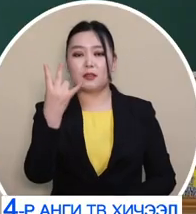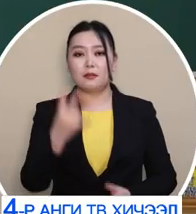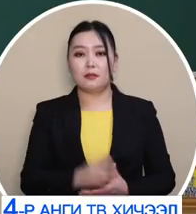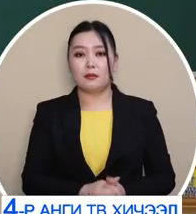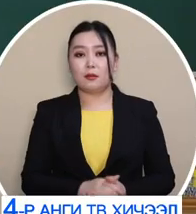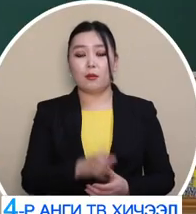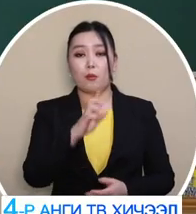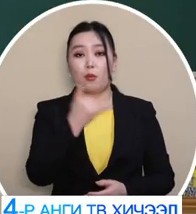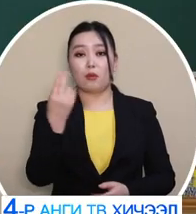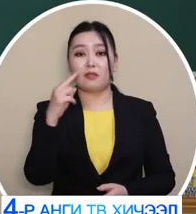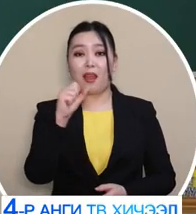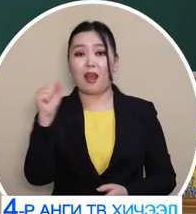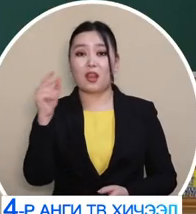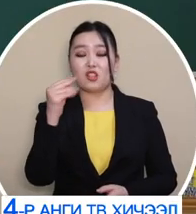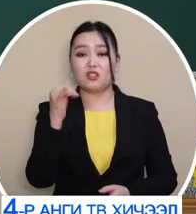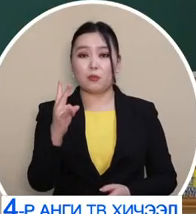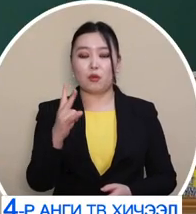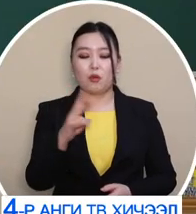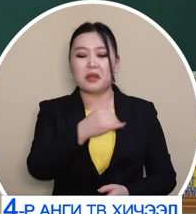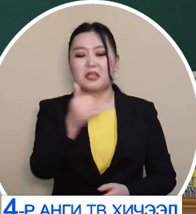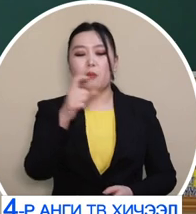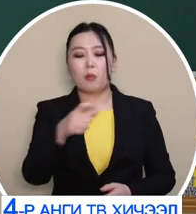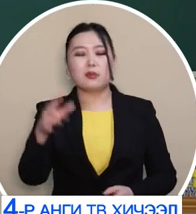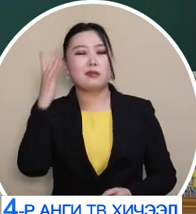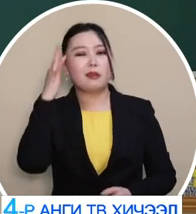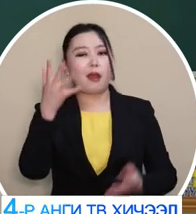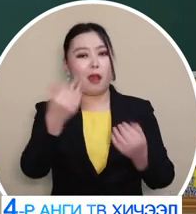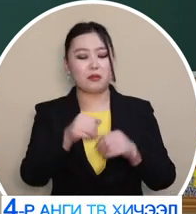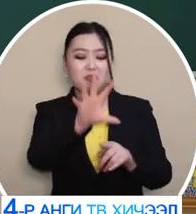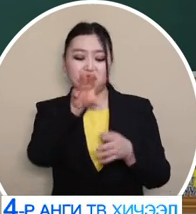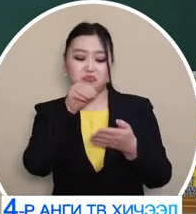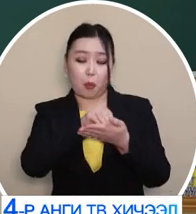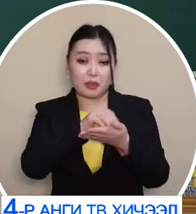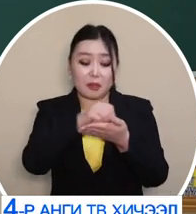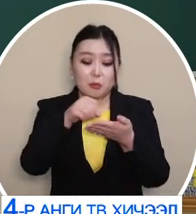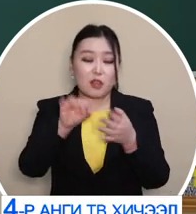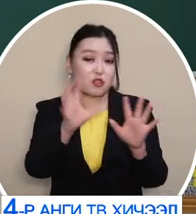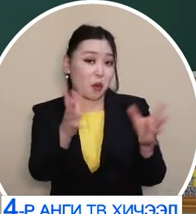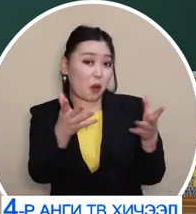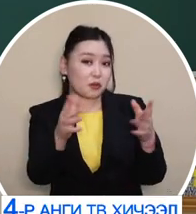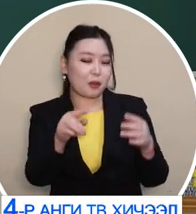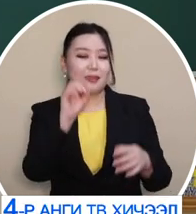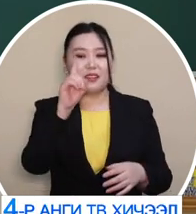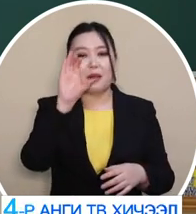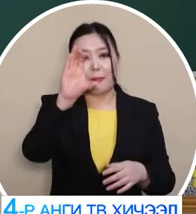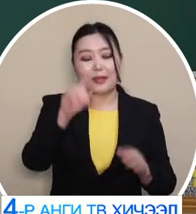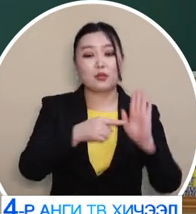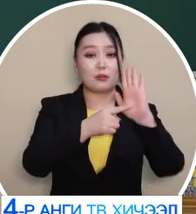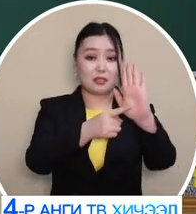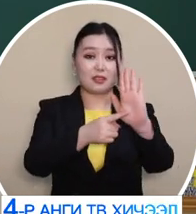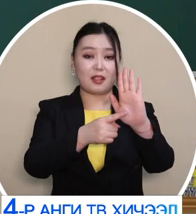буудаачин буюу бусдаас санаа авдаг, хуулдаг хэмээн шоолдог тухай шүлгийн маань 1-р бадагт